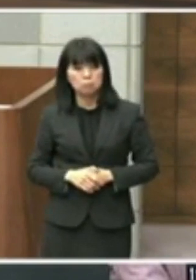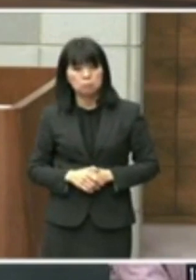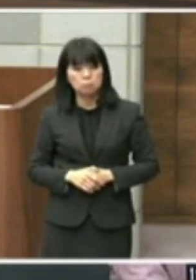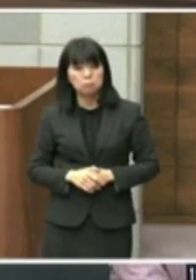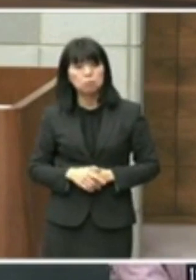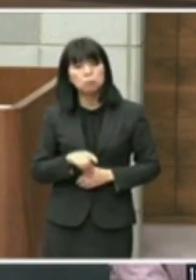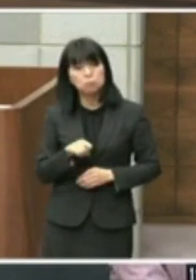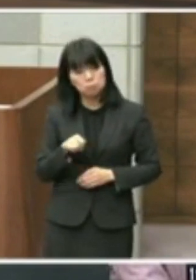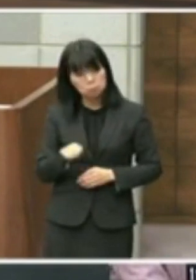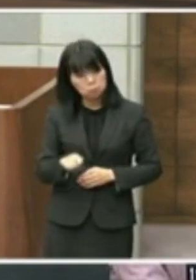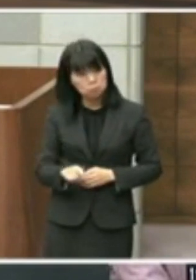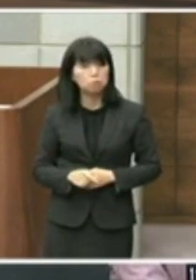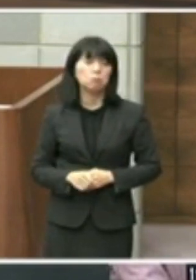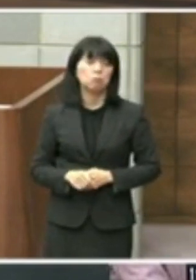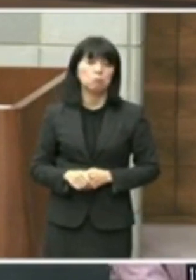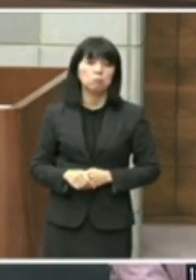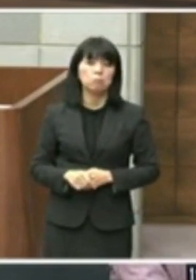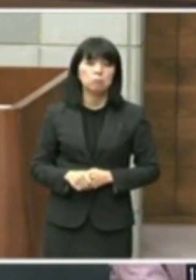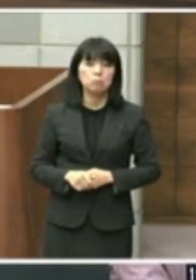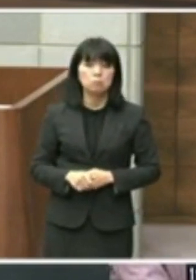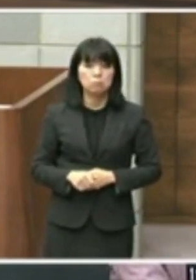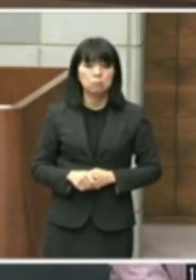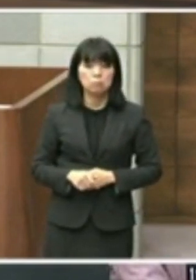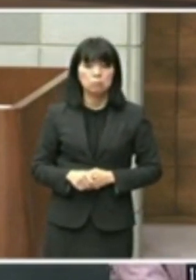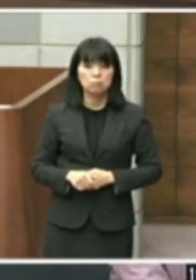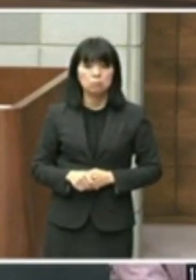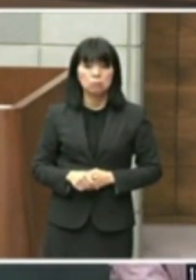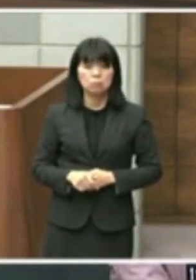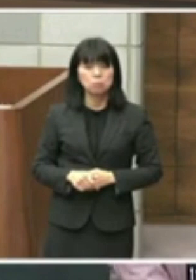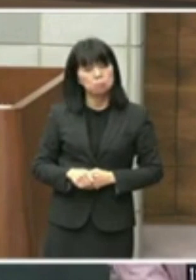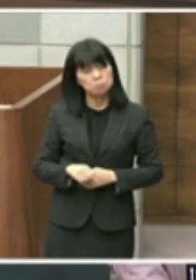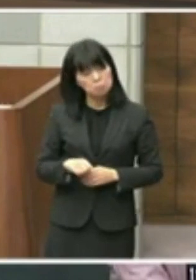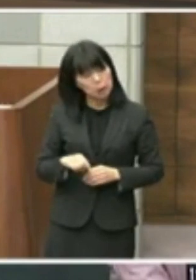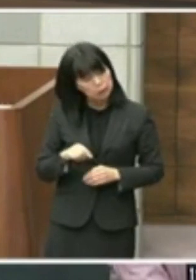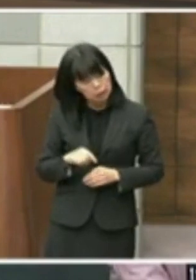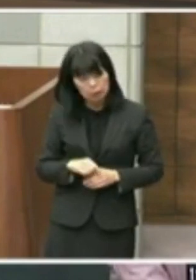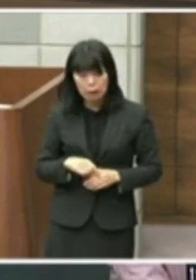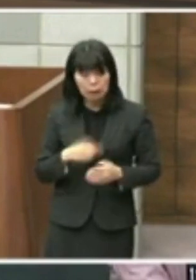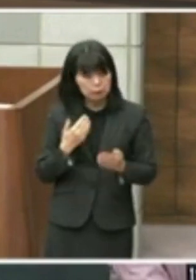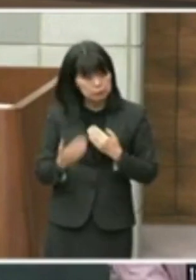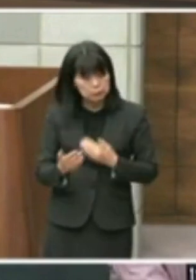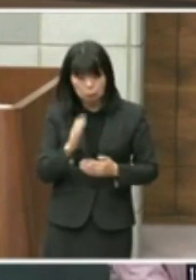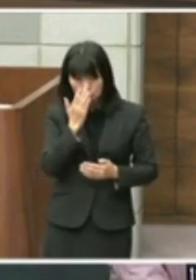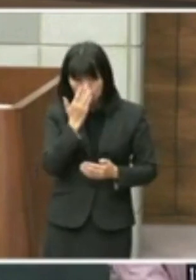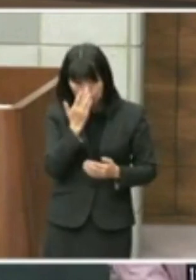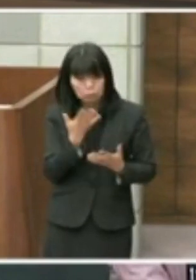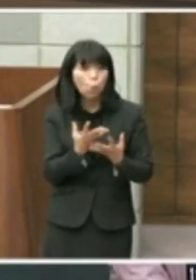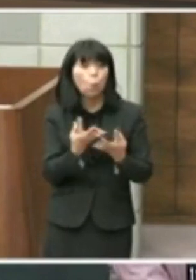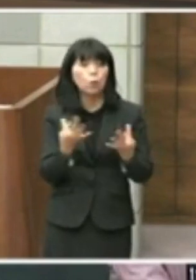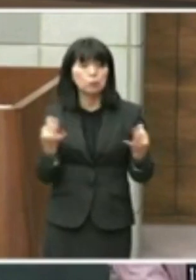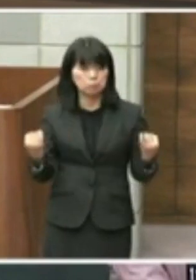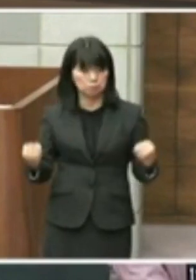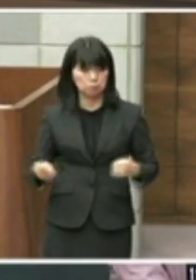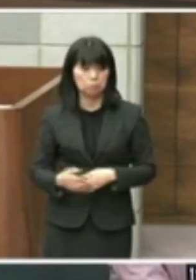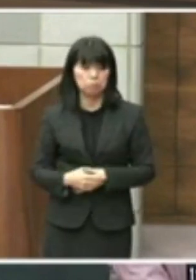じてですね、まだわからないことが多いというところでありまして、これから